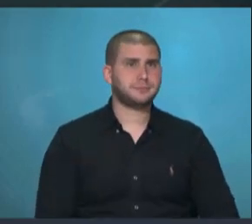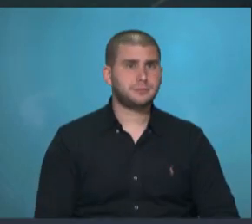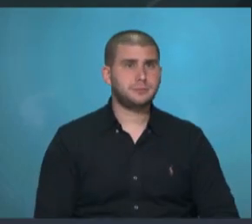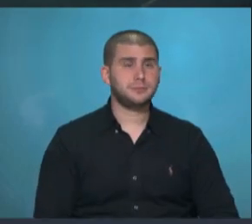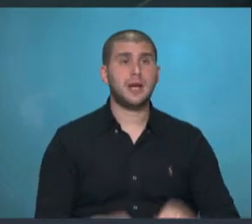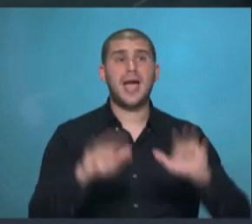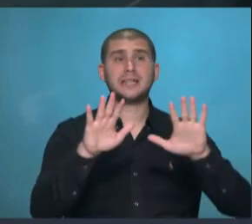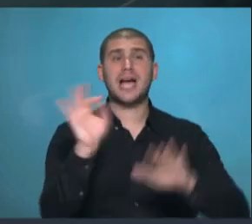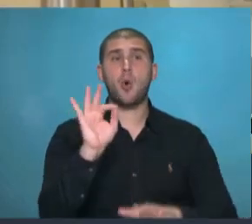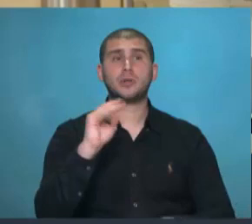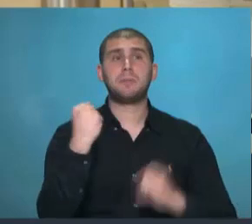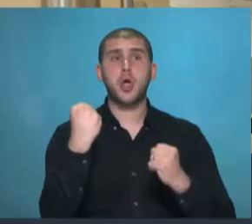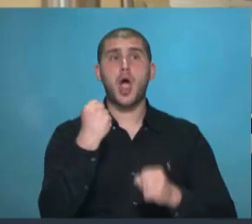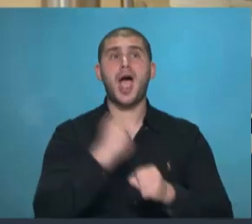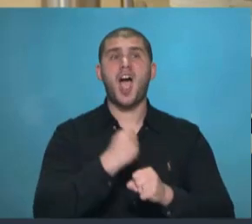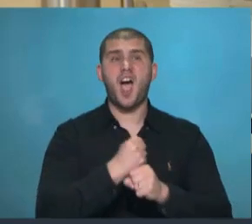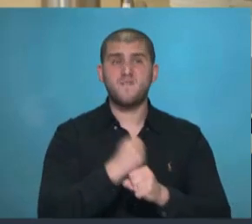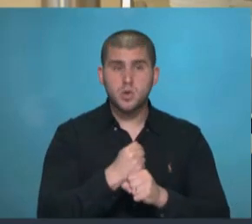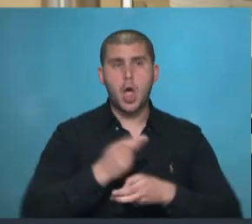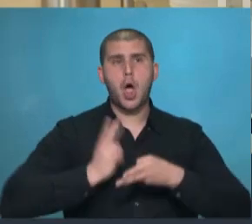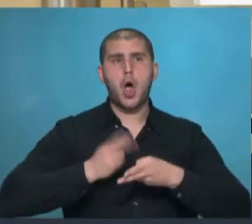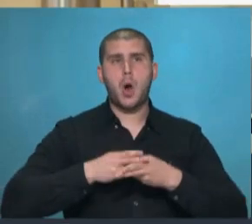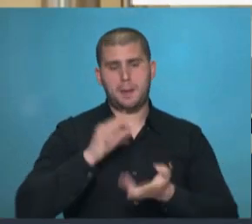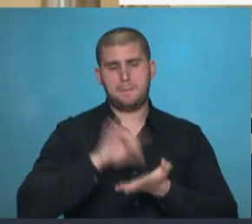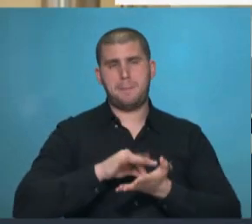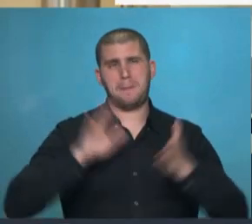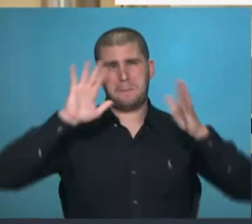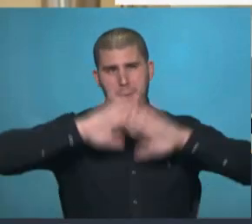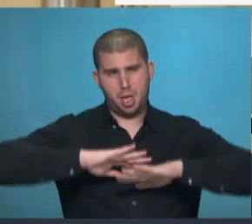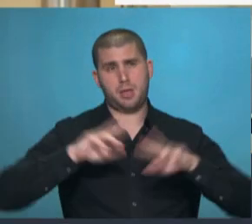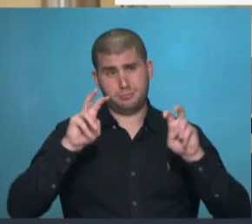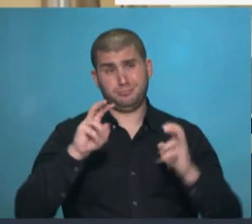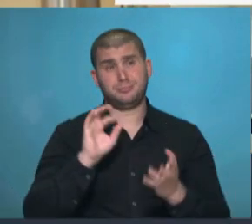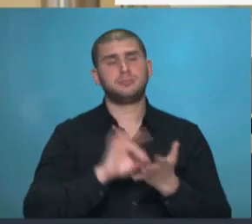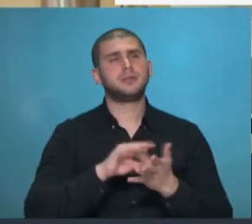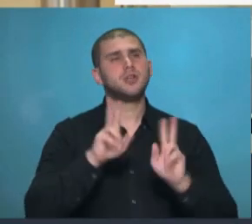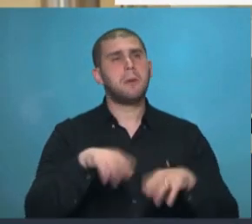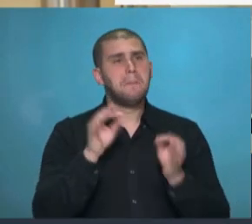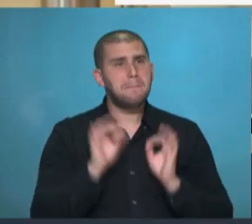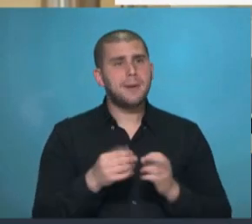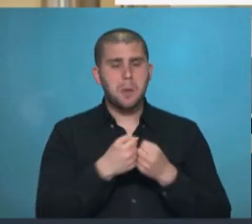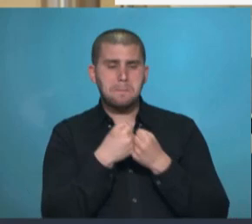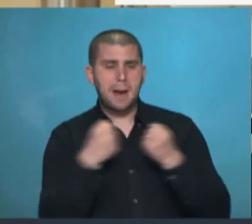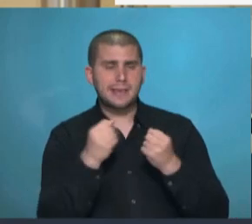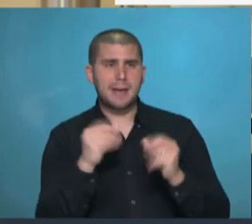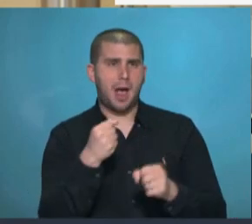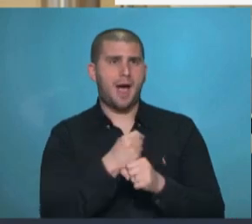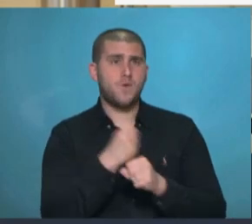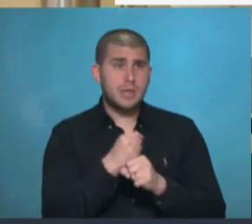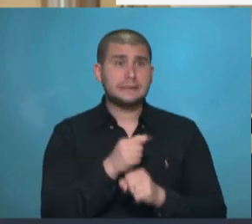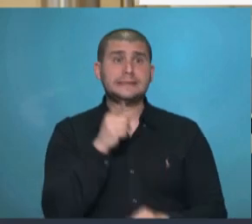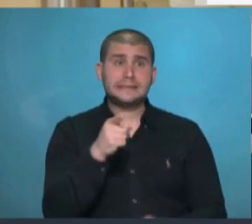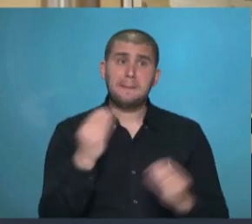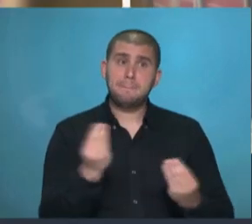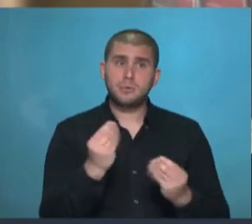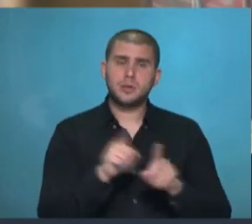10% מכוח העבודה חולה במהלך שעות הלילה, כאשר יש בדיוק מתיחות עם העבודה, זה דבר